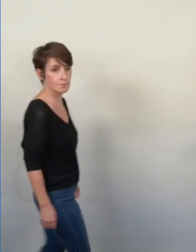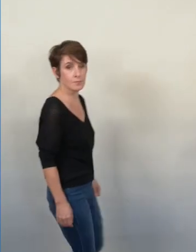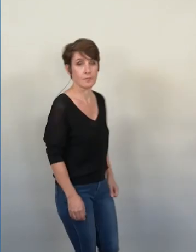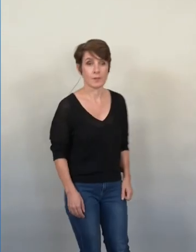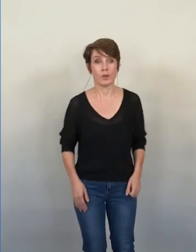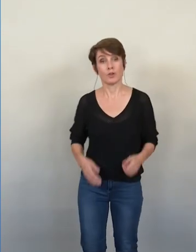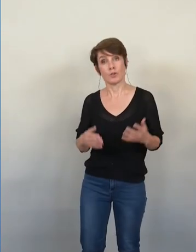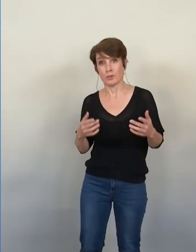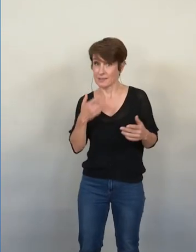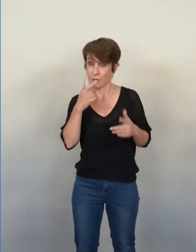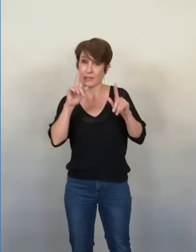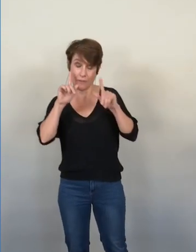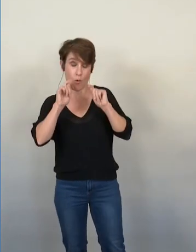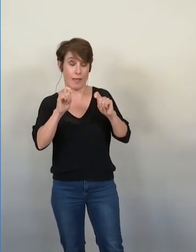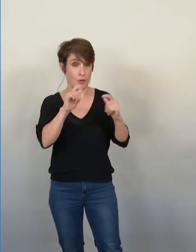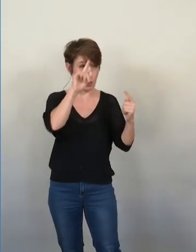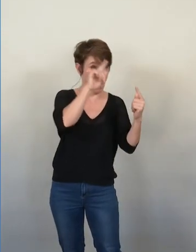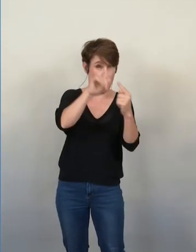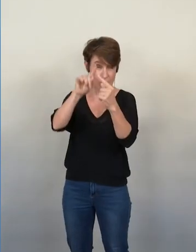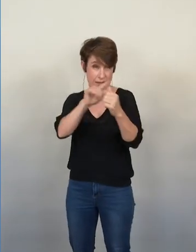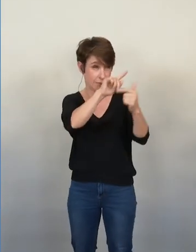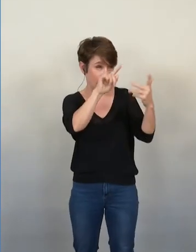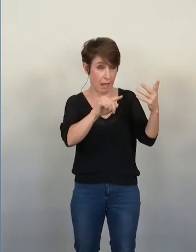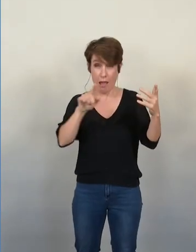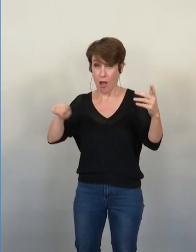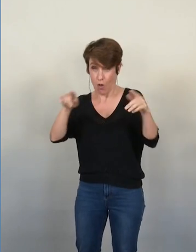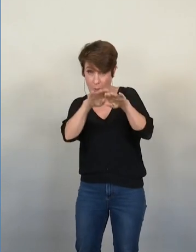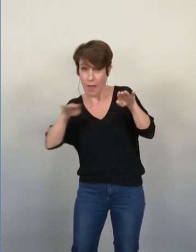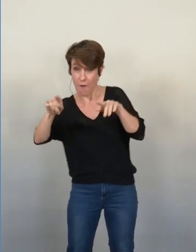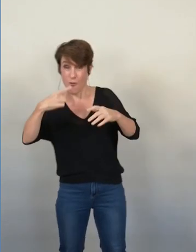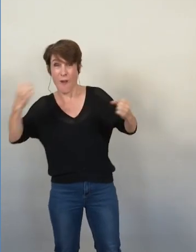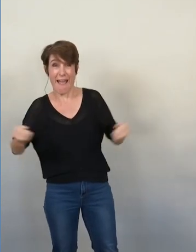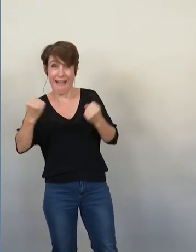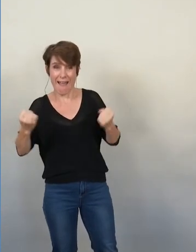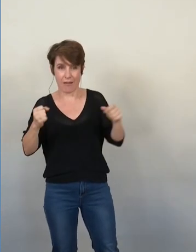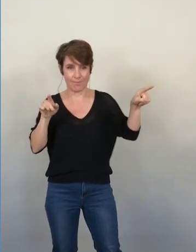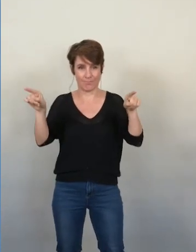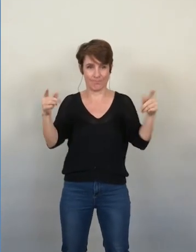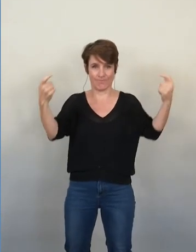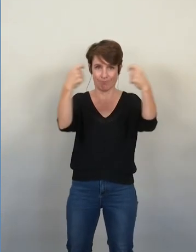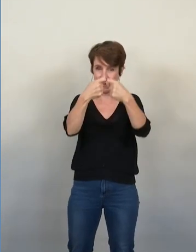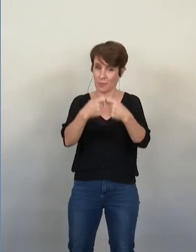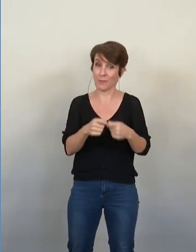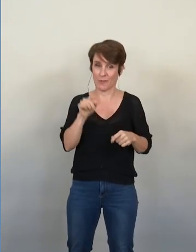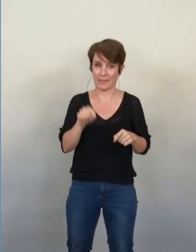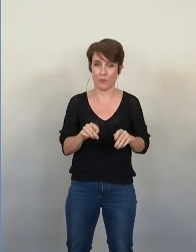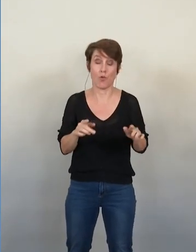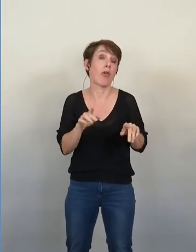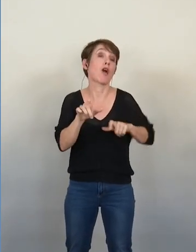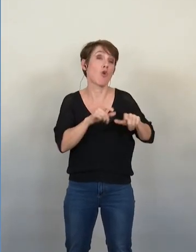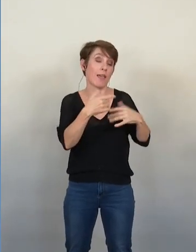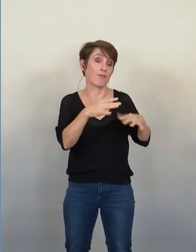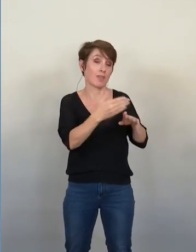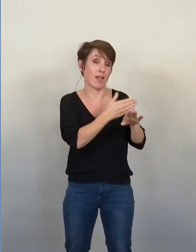vous soutenez réellement et ce que vous faites et les moyens que vous allez mettre en parallèle et l'enjeu du partenariat à défendre là aussi je reprends les les éléments de mon collègue je reviens pas